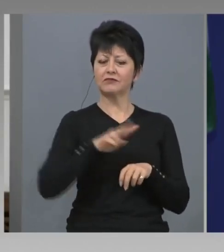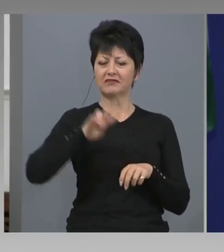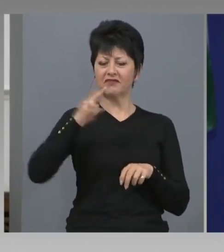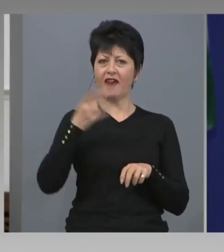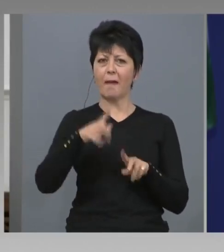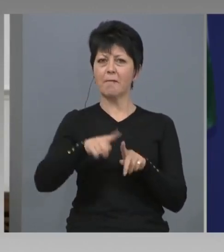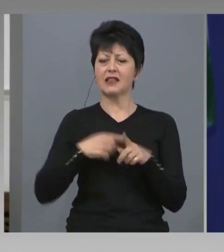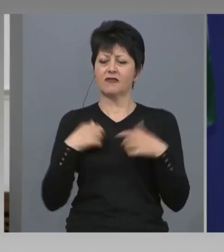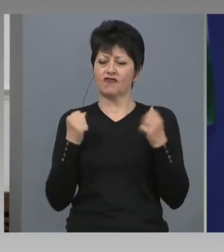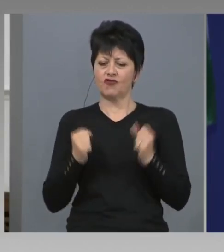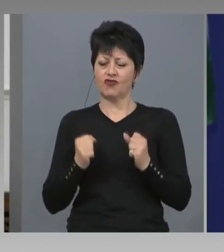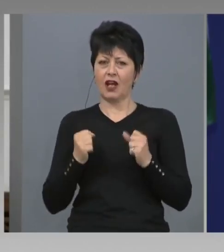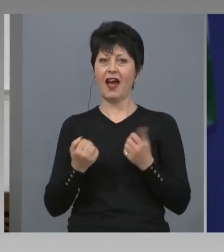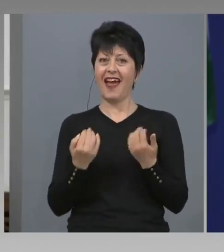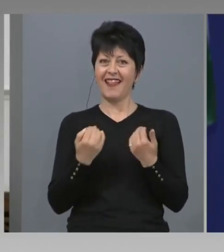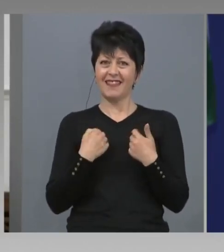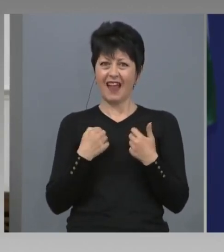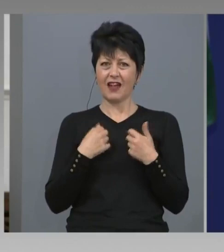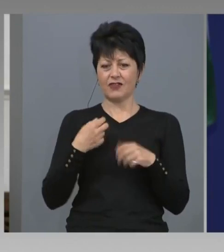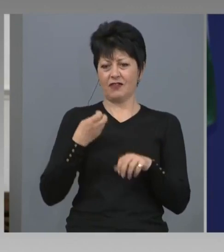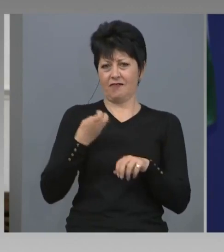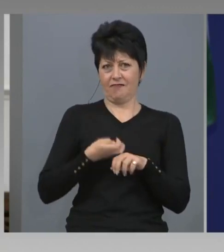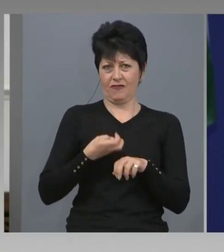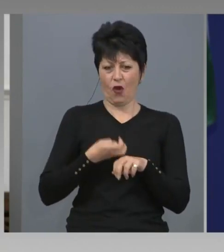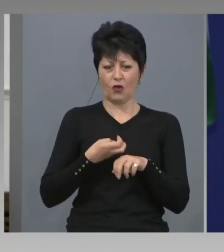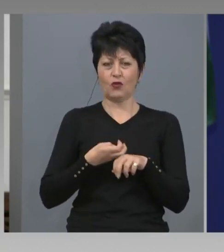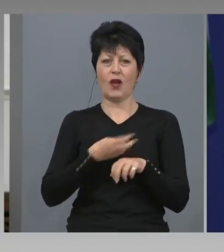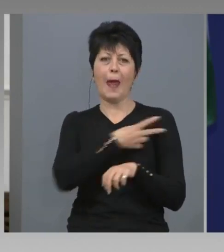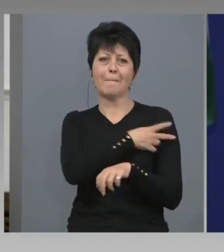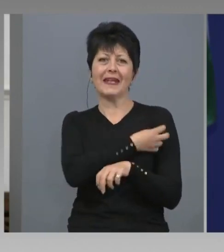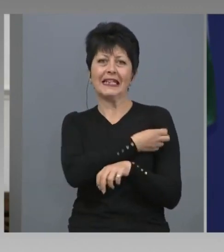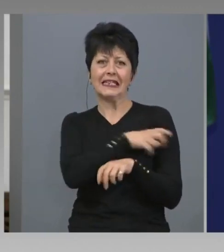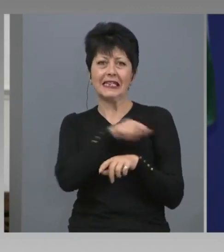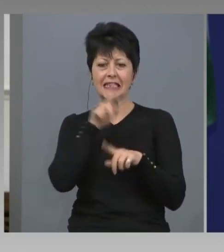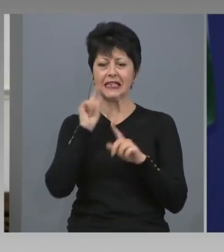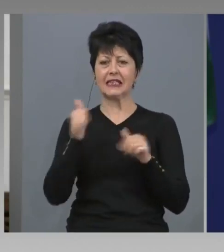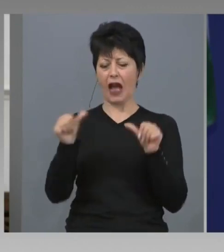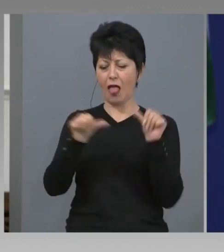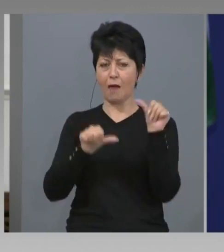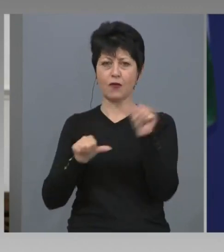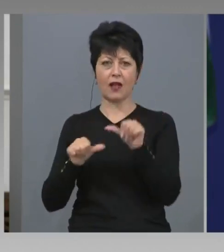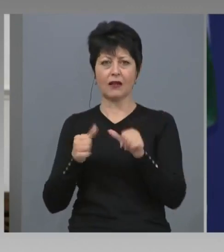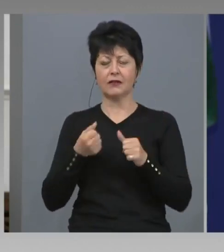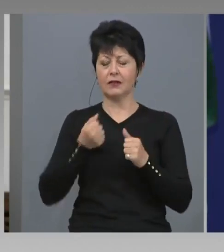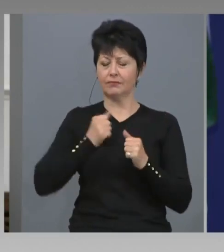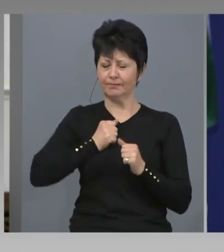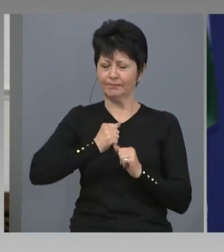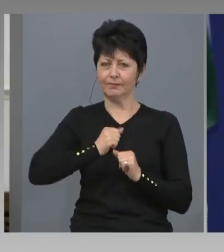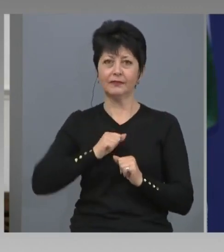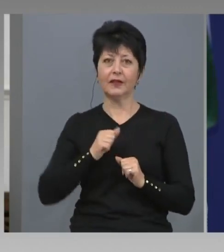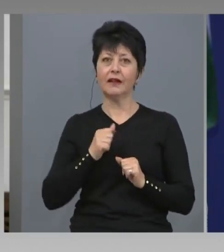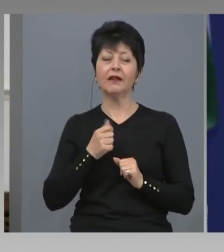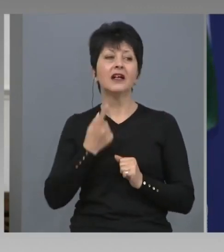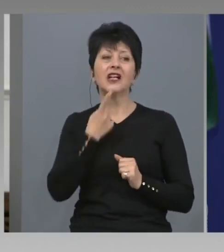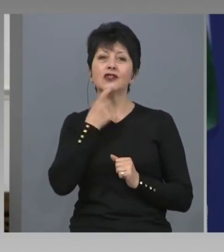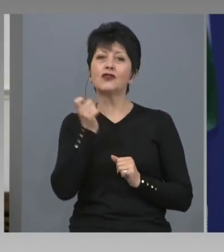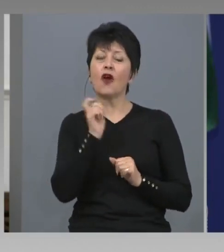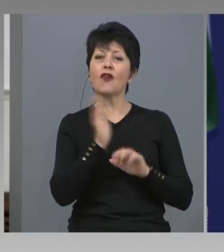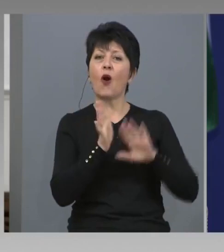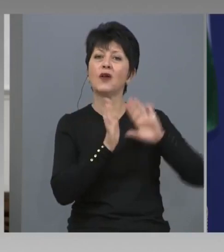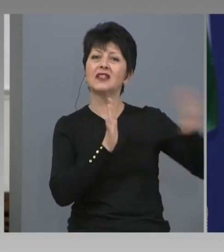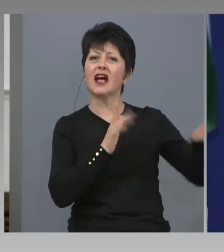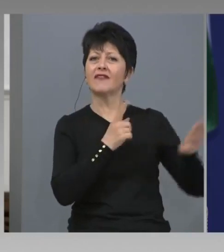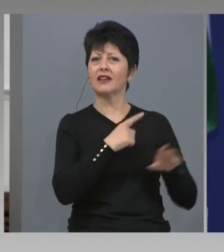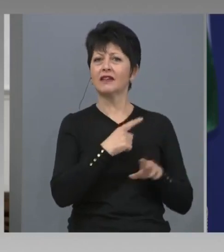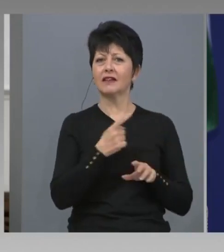Нашите доктори, медицински сестри, лаборанти, всички удържаха и удържат на напора. Що не си стоят в Холандия? Нали е по-хубаво? Що